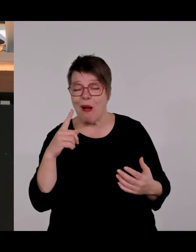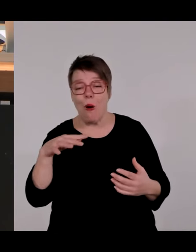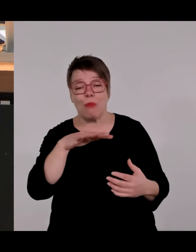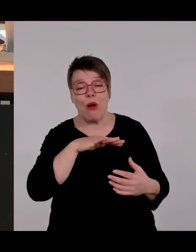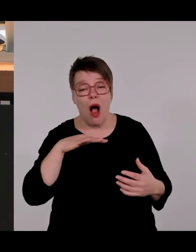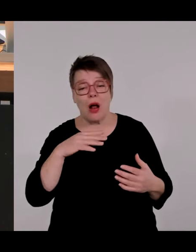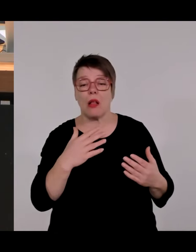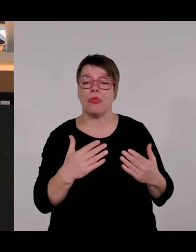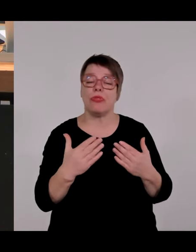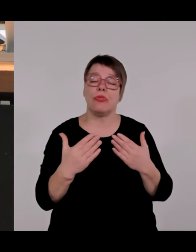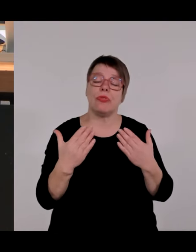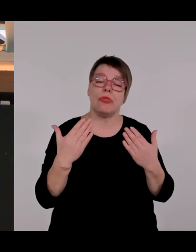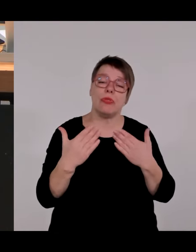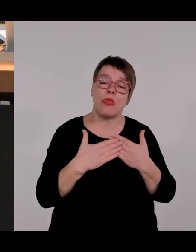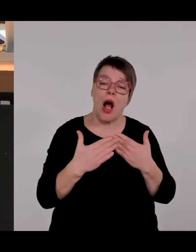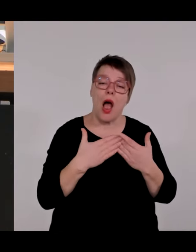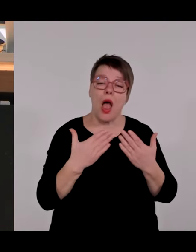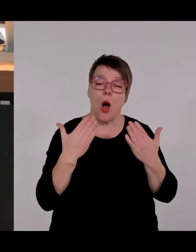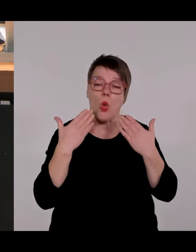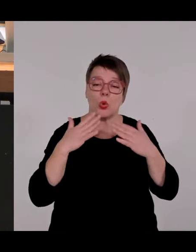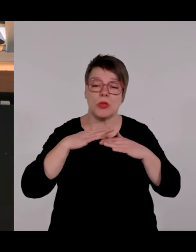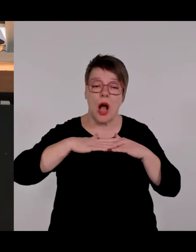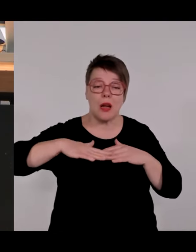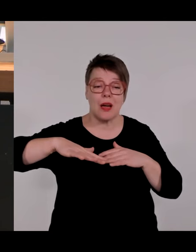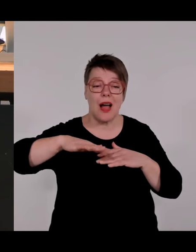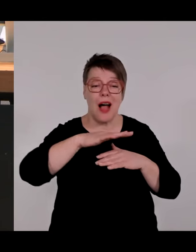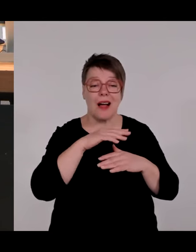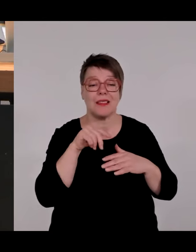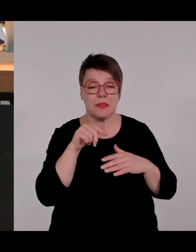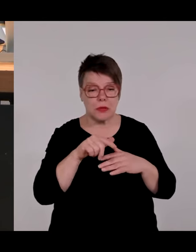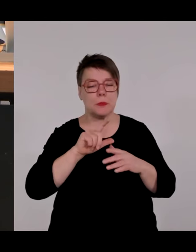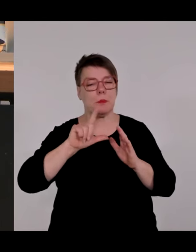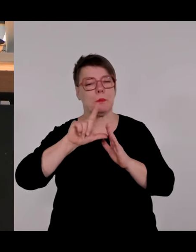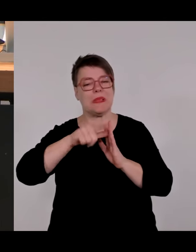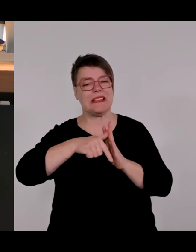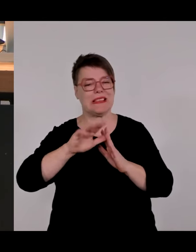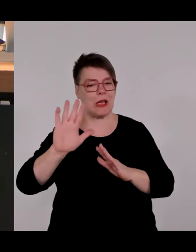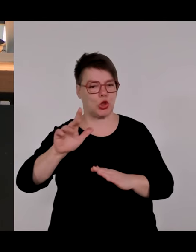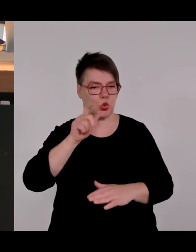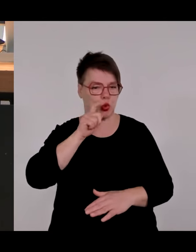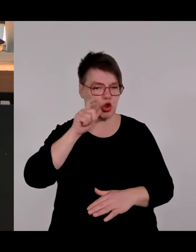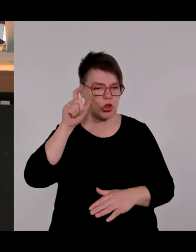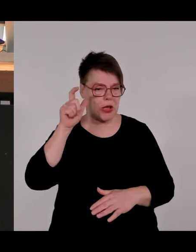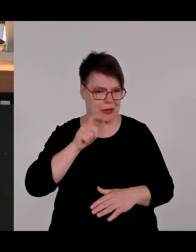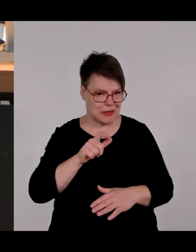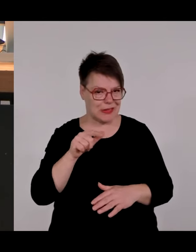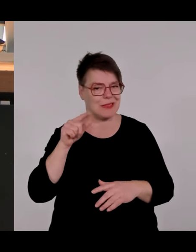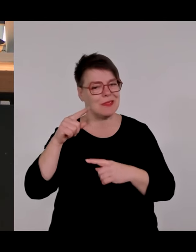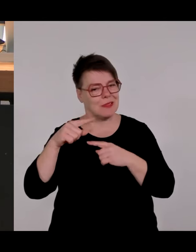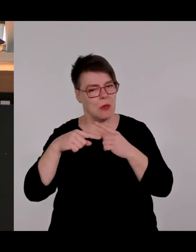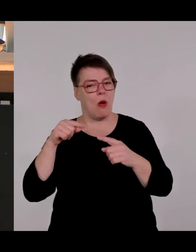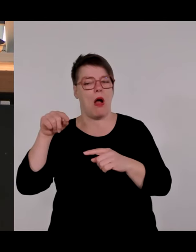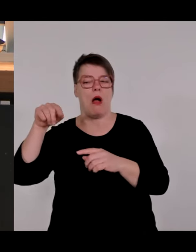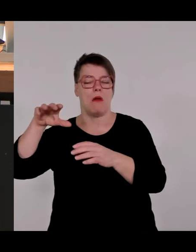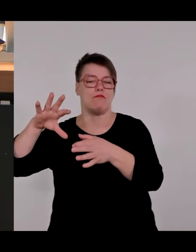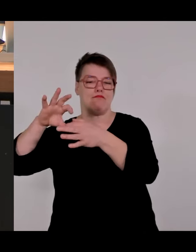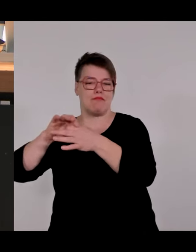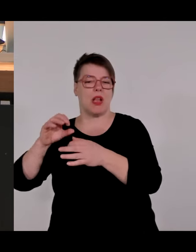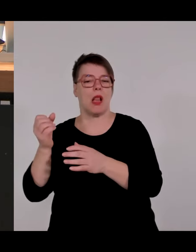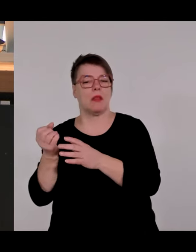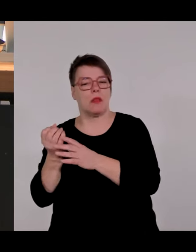dort jeweils im Natur- und Grünflächenamt. Welche administrative Leitung hat denn welche